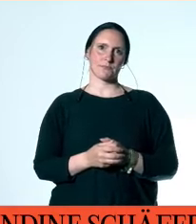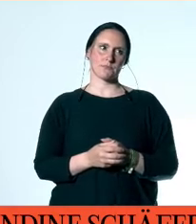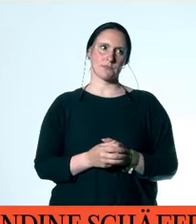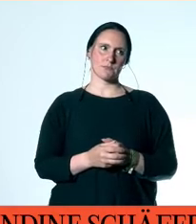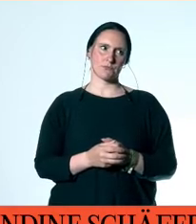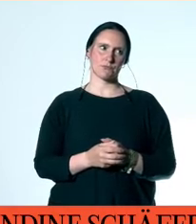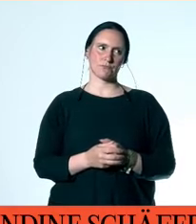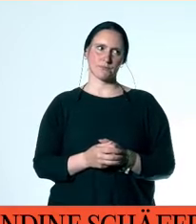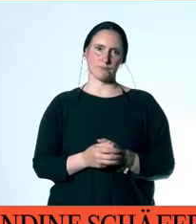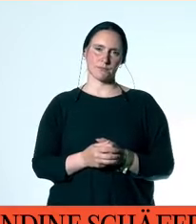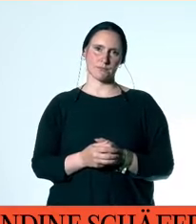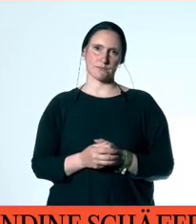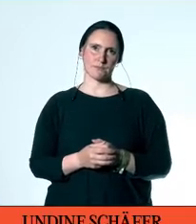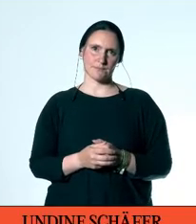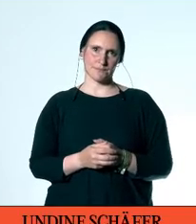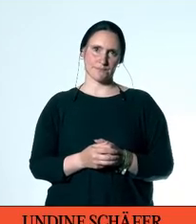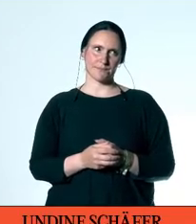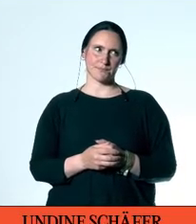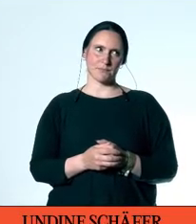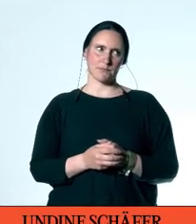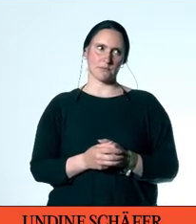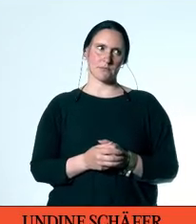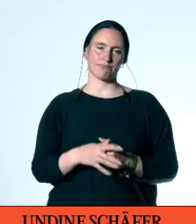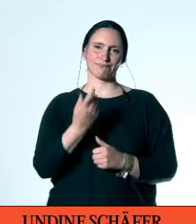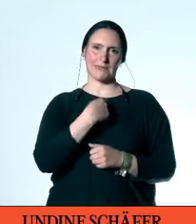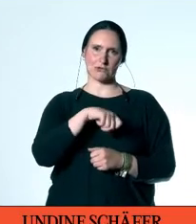Ort, die Brüder und Schwestern?